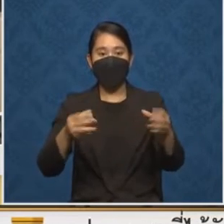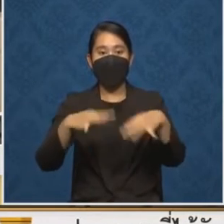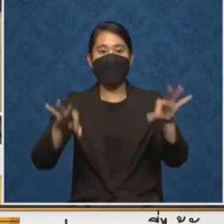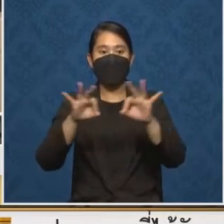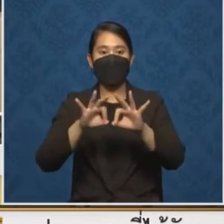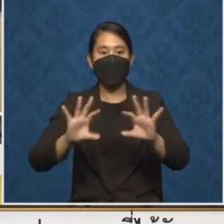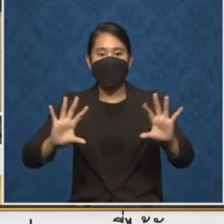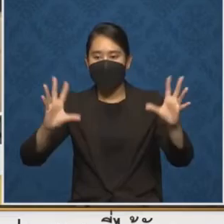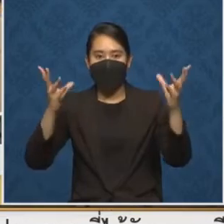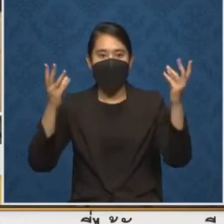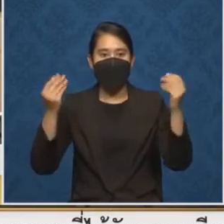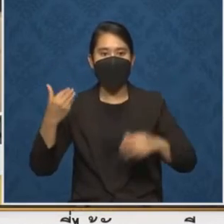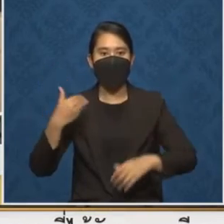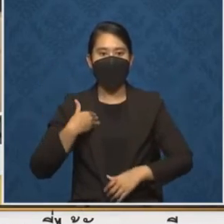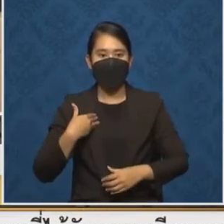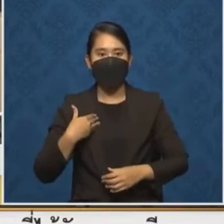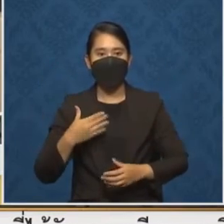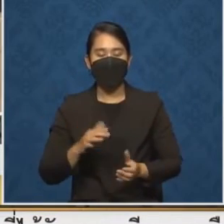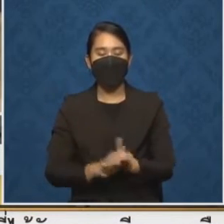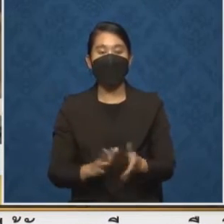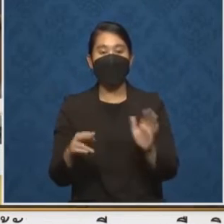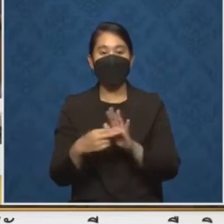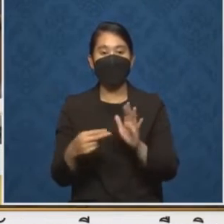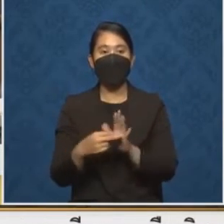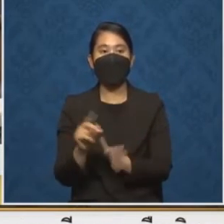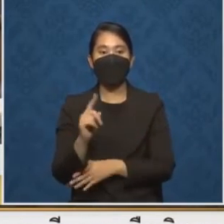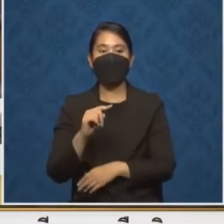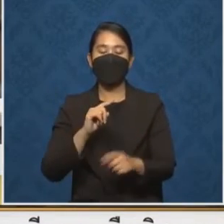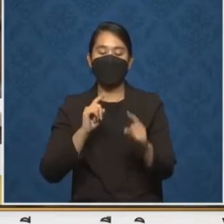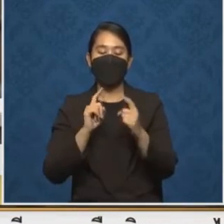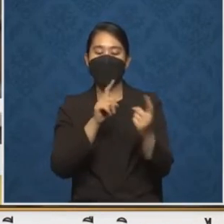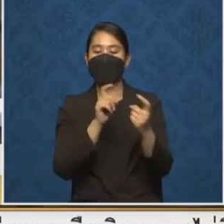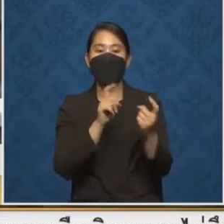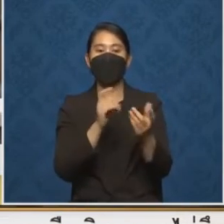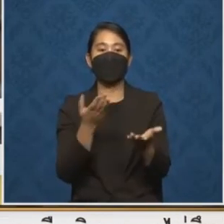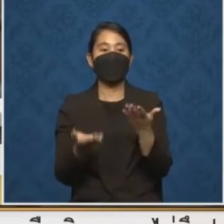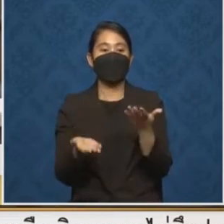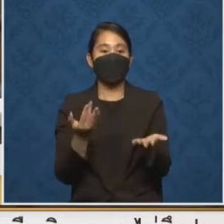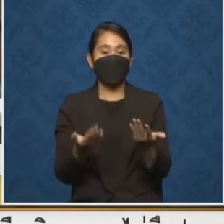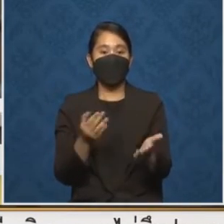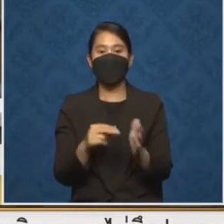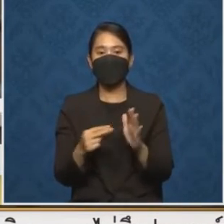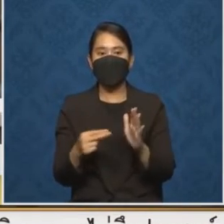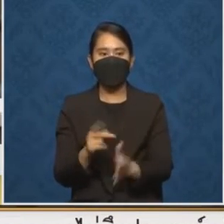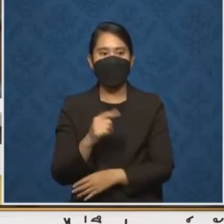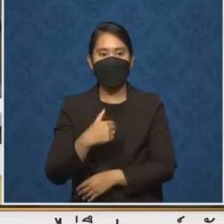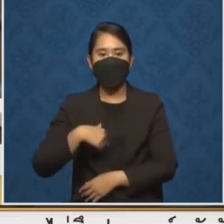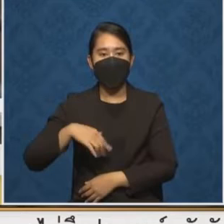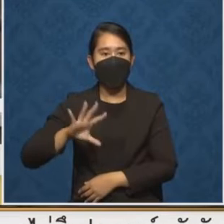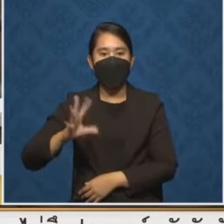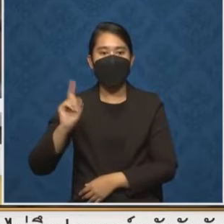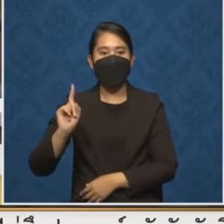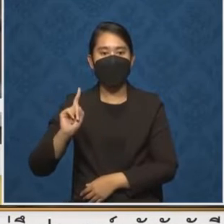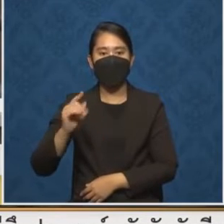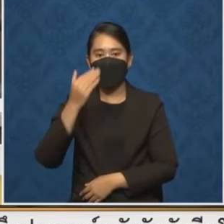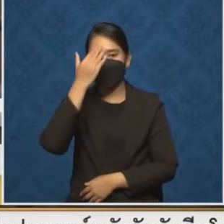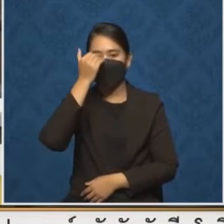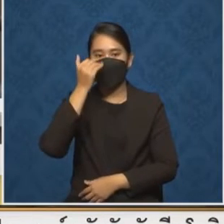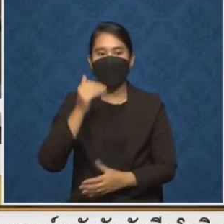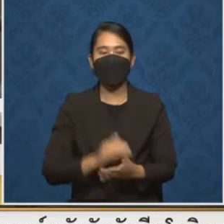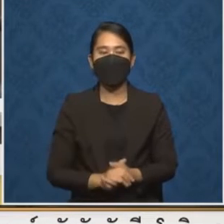หายไประหวางทางอันนี้กตไปถามกวแตกรณี estanกลัดต่ๆี่หลกไปดเห Liber wenigerแต